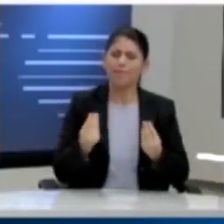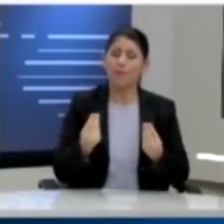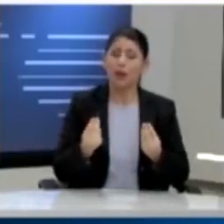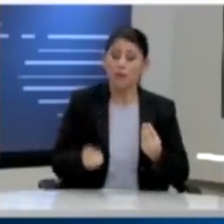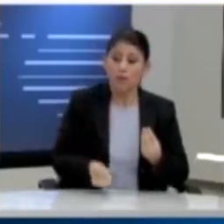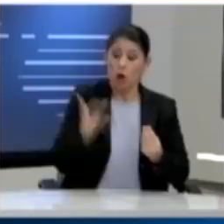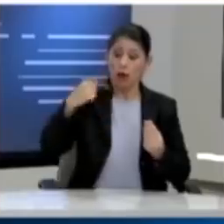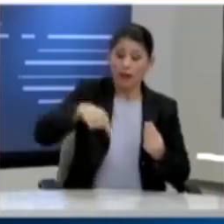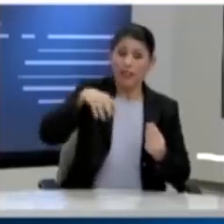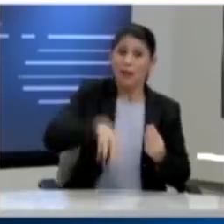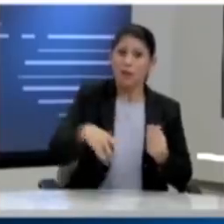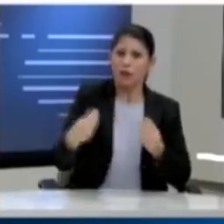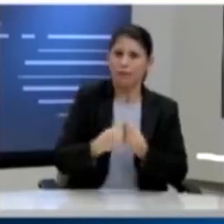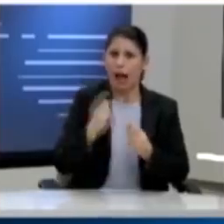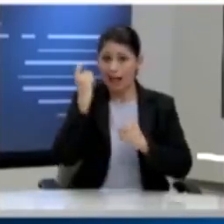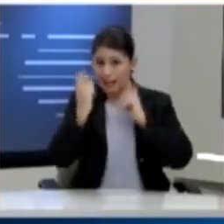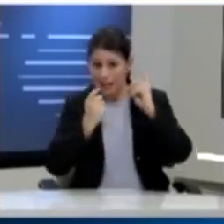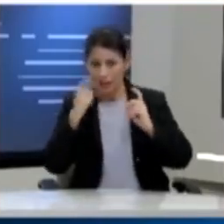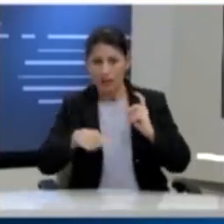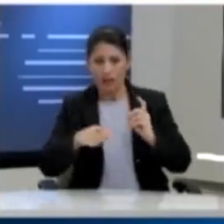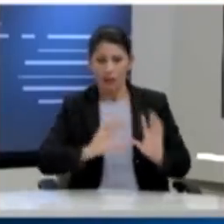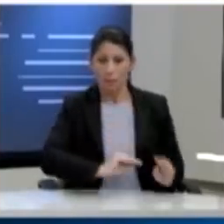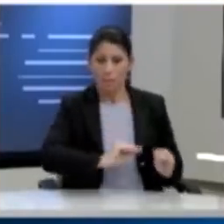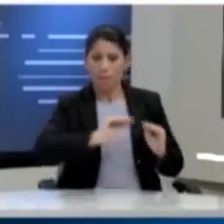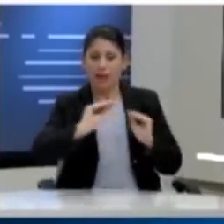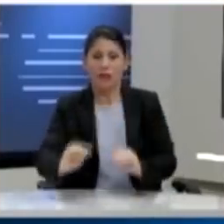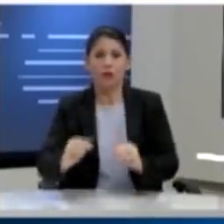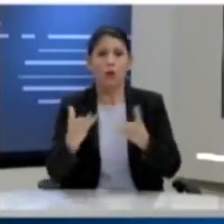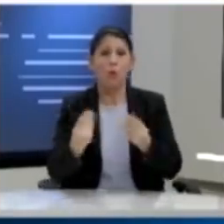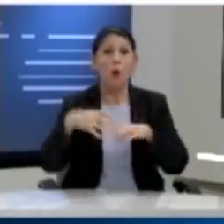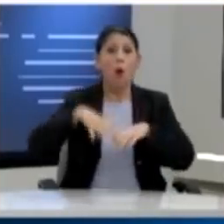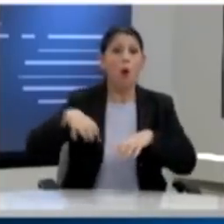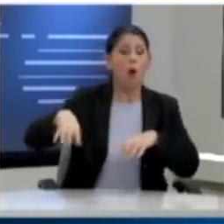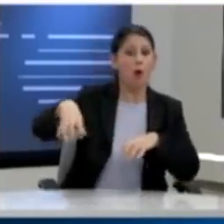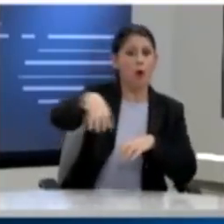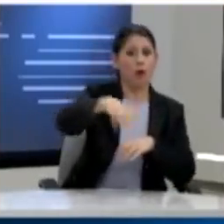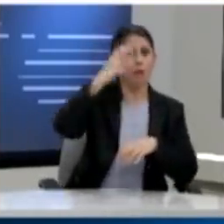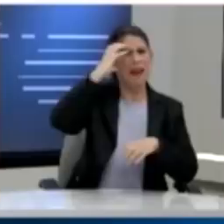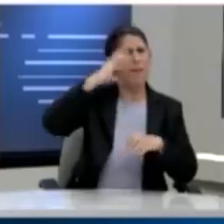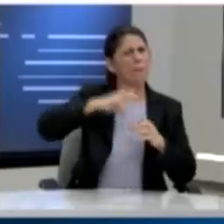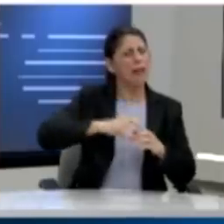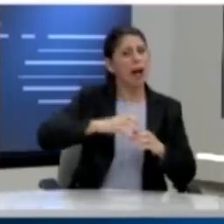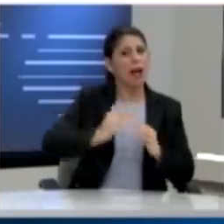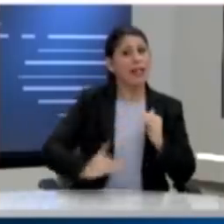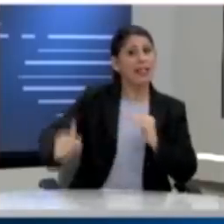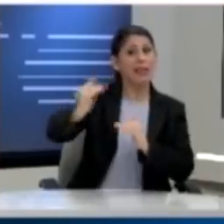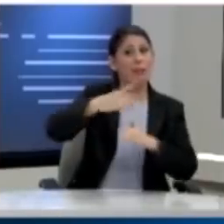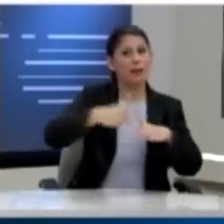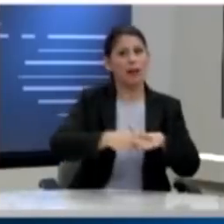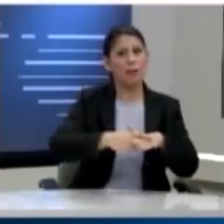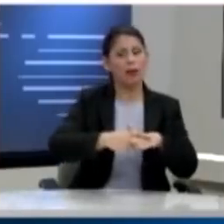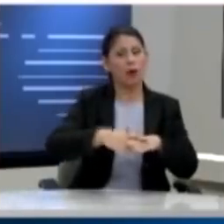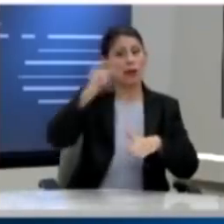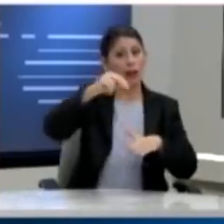επικαιρότητα αν αναλογιστεί κανείς τη μεταβίβαση αρκετών τέτοιων χώρων στο λεγόμενο υπερταμείο για